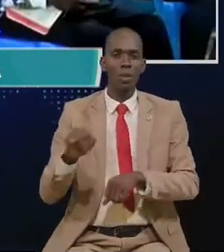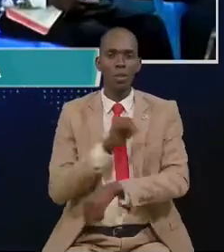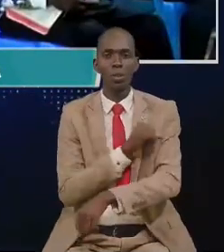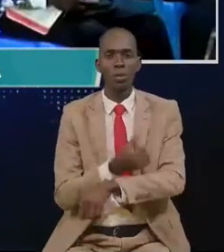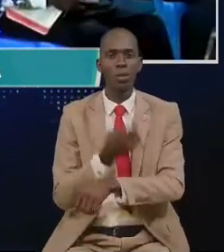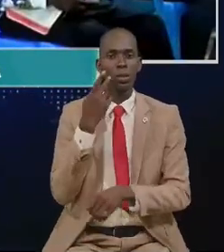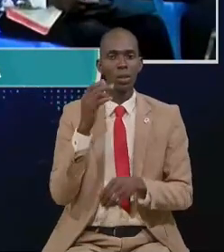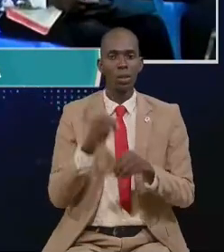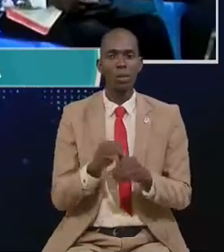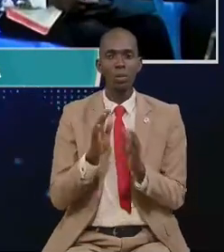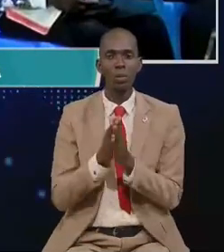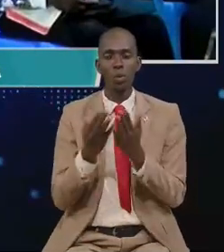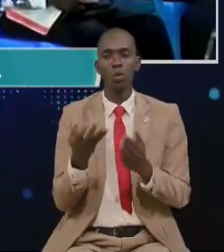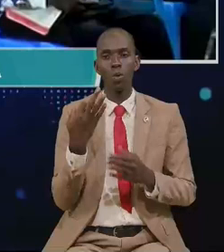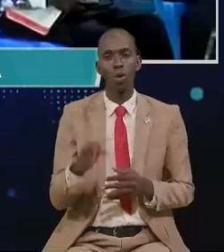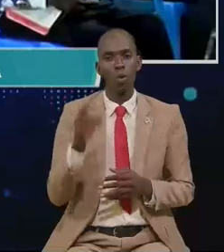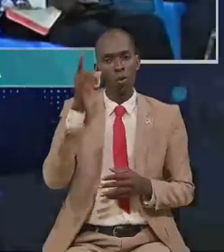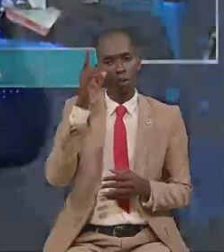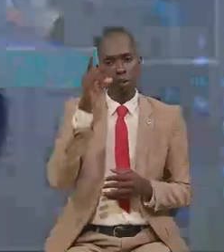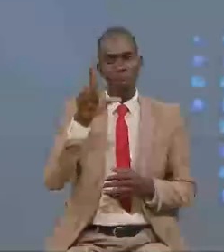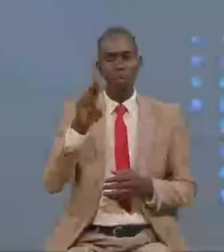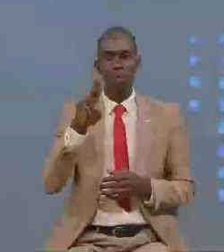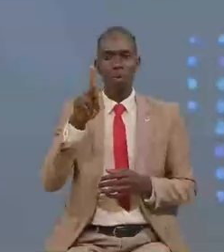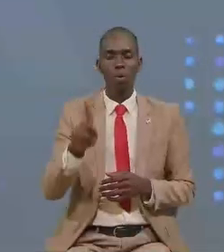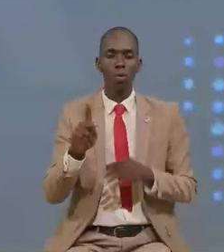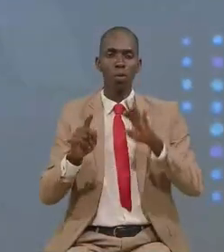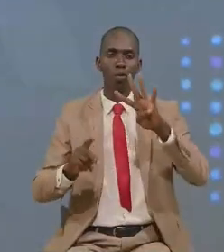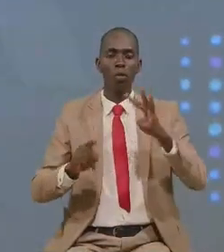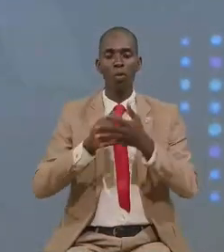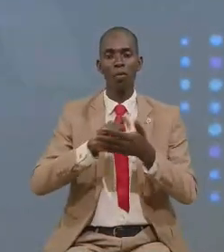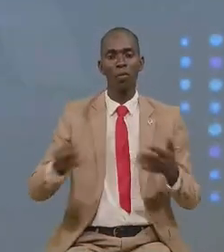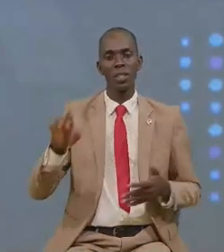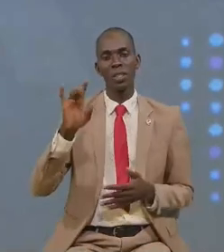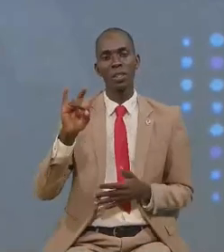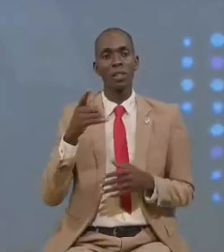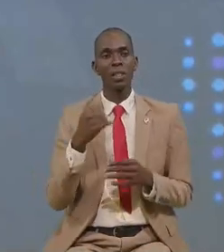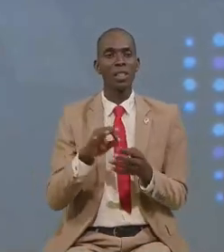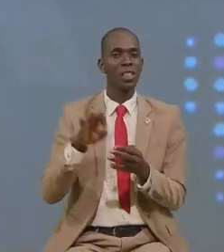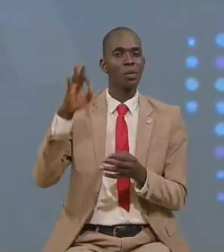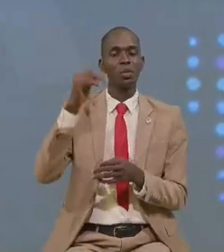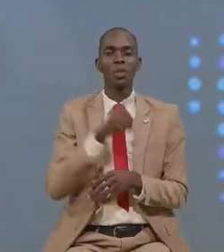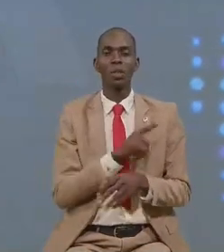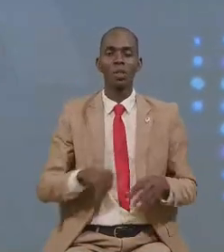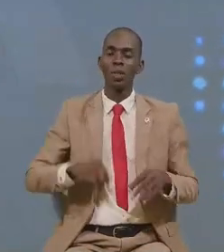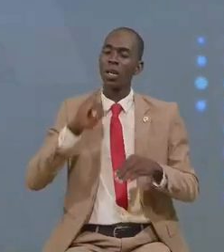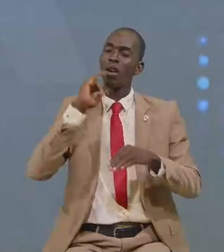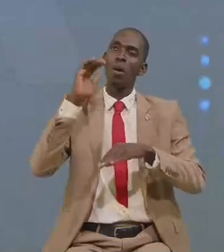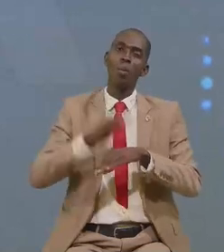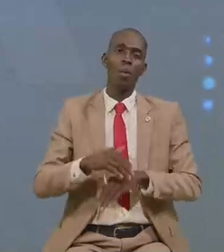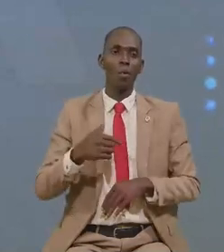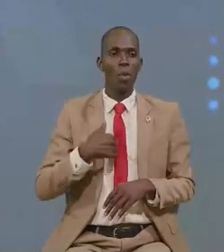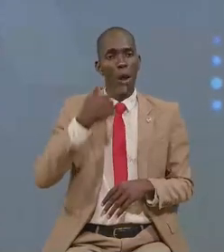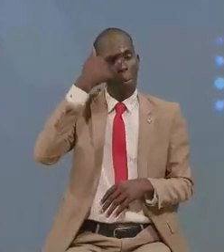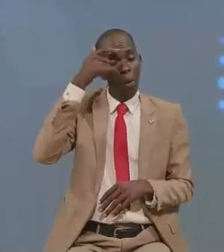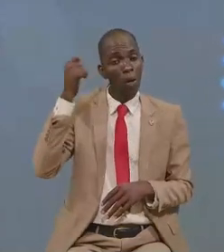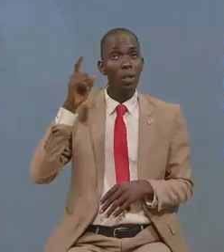En Luc chapitre 4, verset 18. L'Esprit du Seigneur est sur moi. Parce qu'il